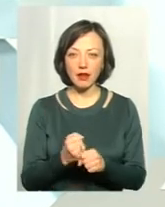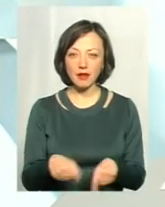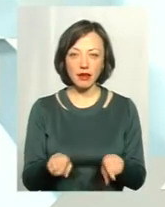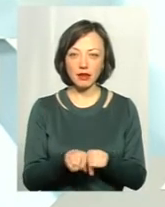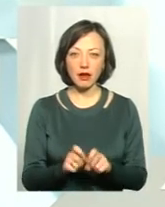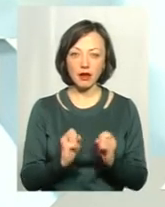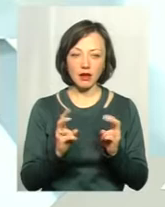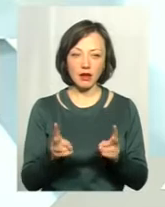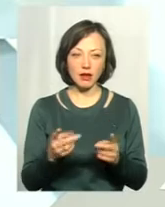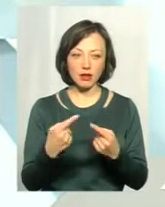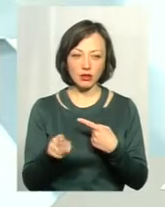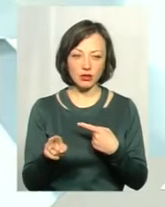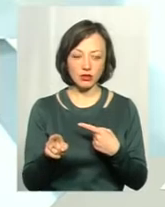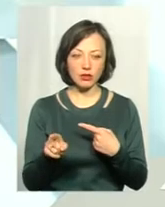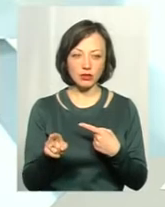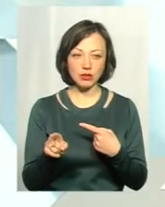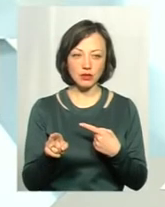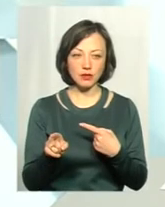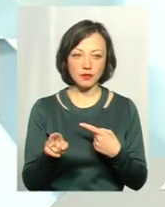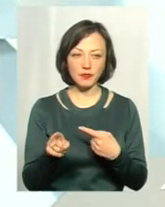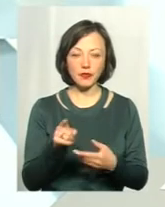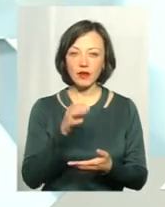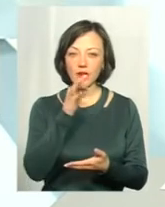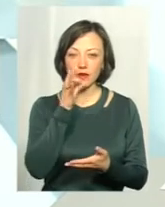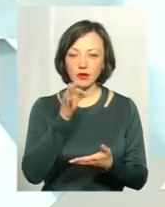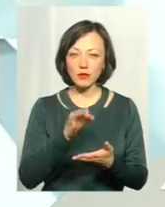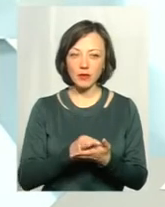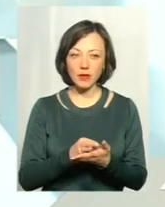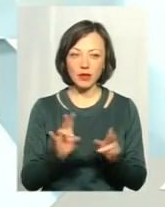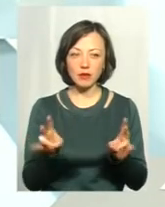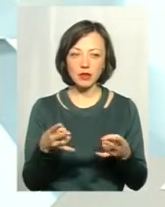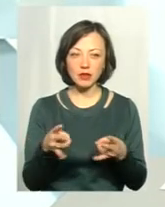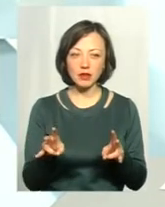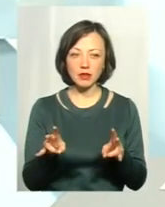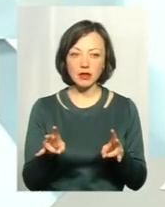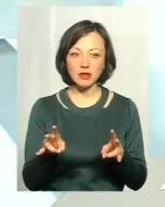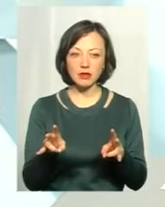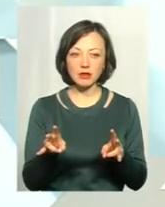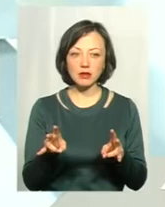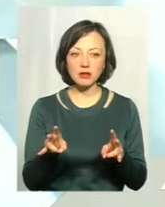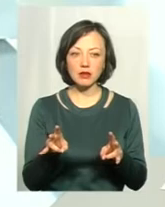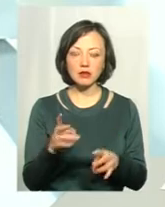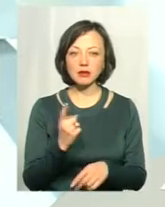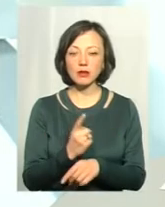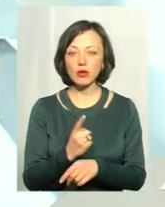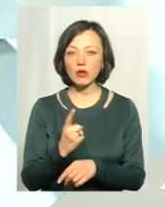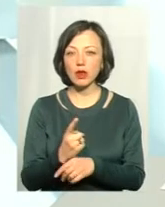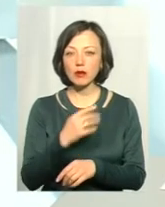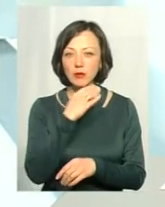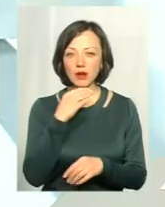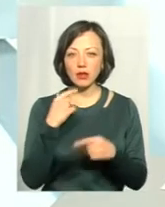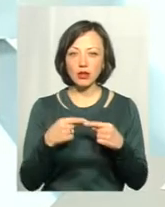як ну, відповідно, не потрібно його надто контролювати, забороняти багато